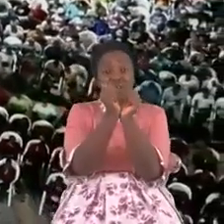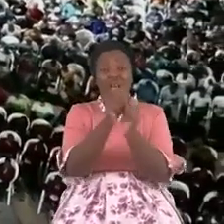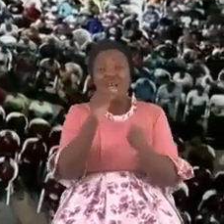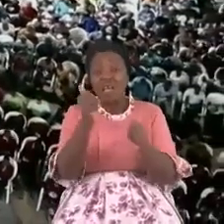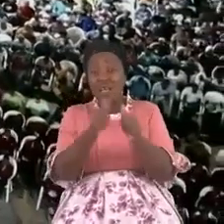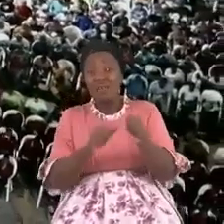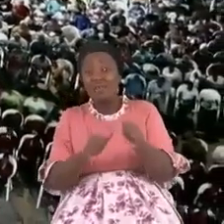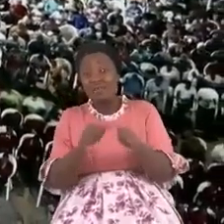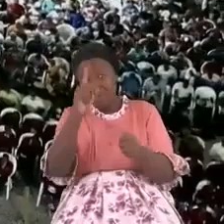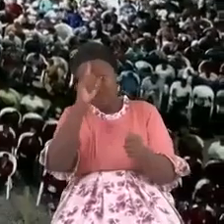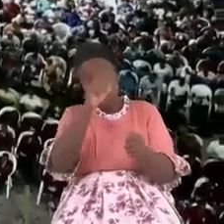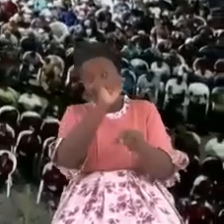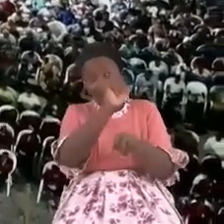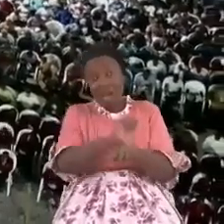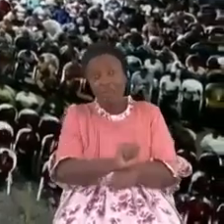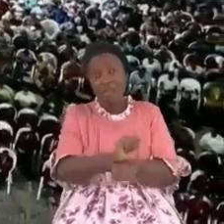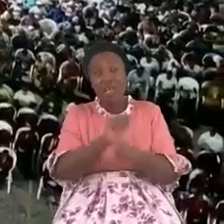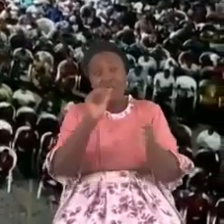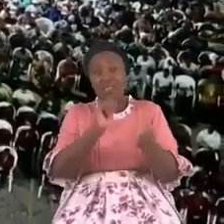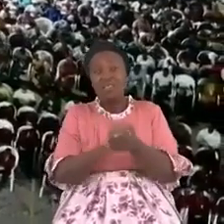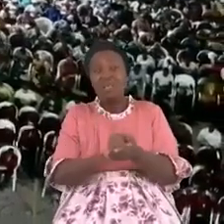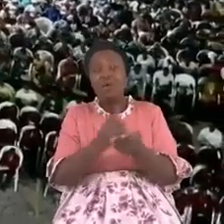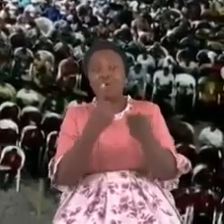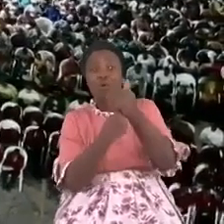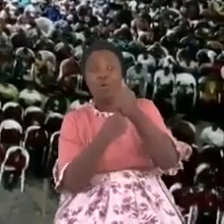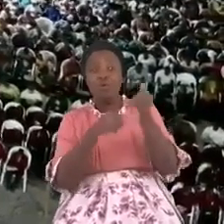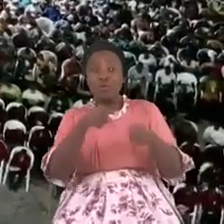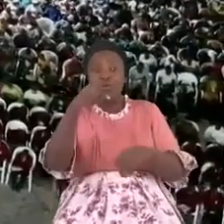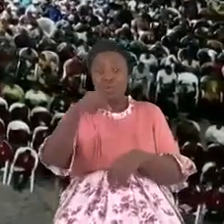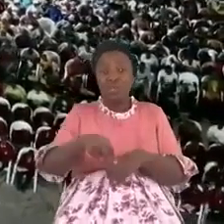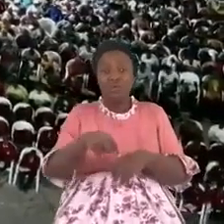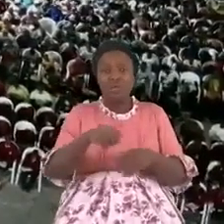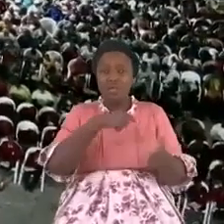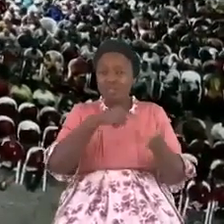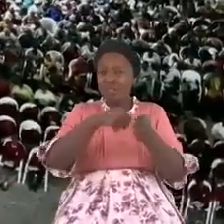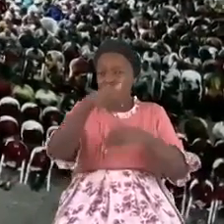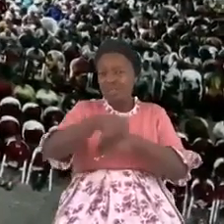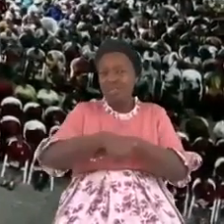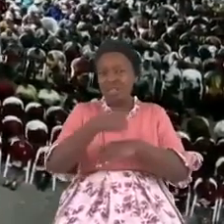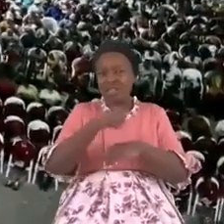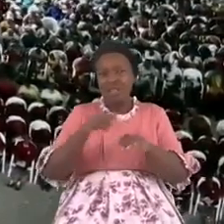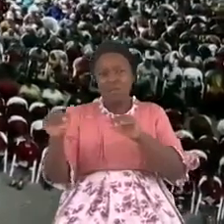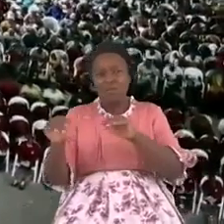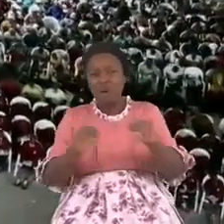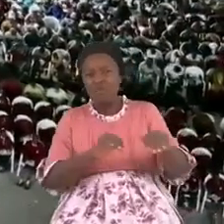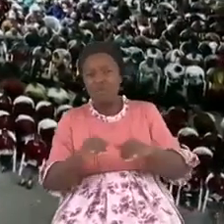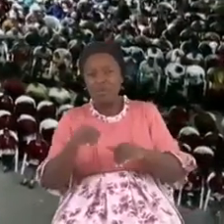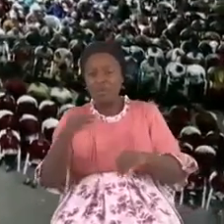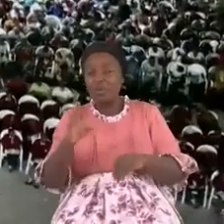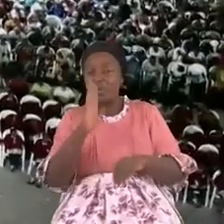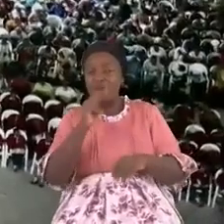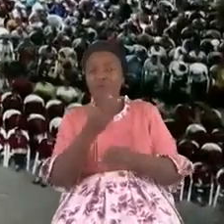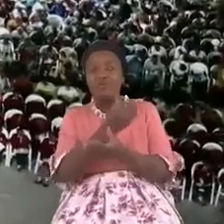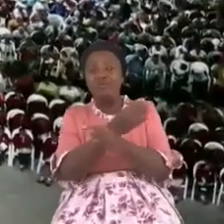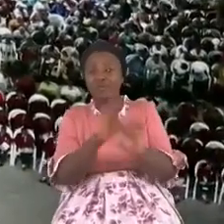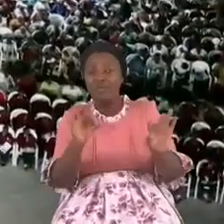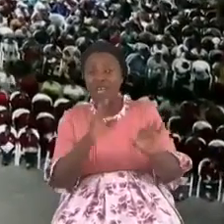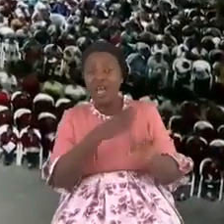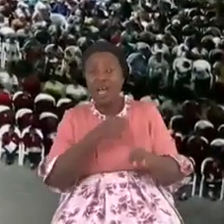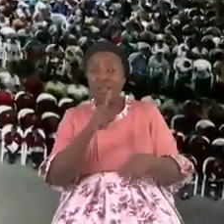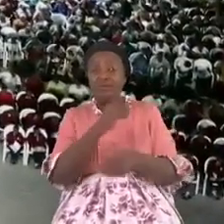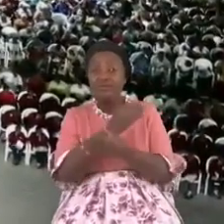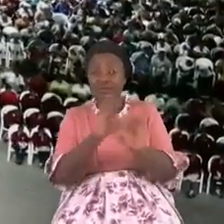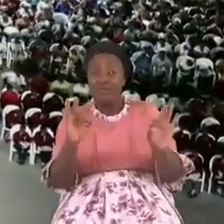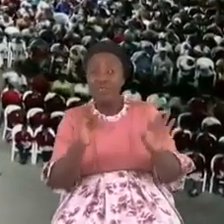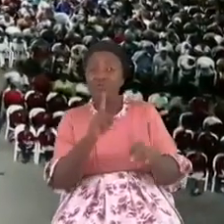wụ agwa ọjọọ nke ji gịnị, n'abalị a okwu Chineke ga-arụpụta ọrụ na ndụ gị, mee ka ị